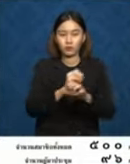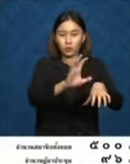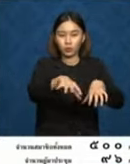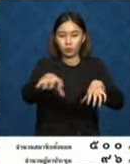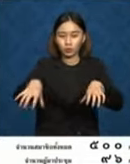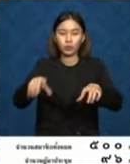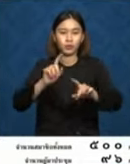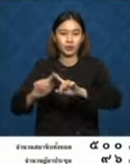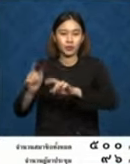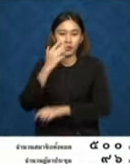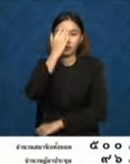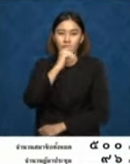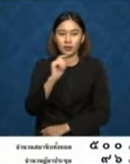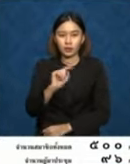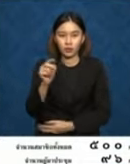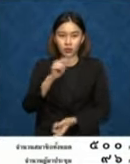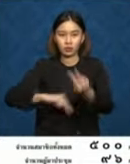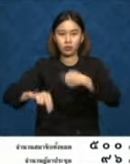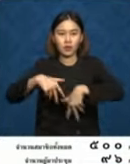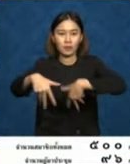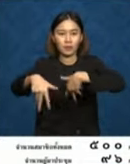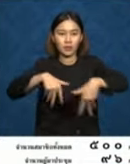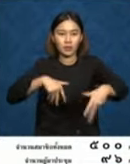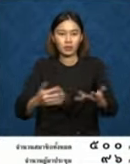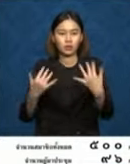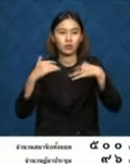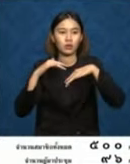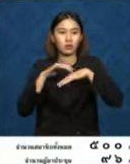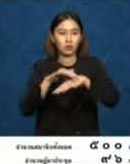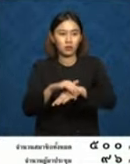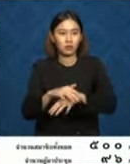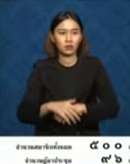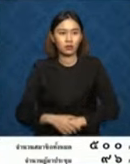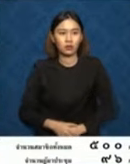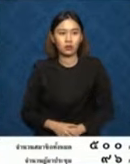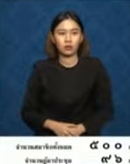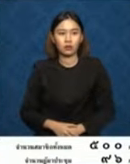านค่ะให้ดูแลพ่อแม่พี่น้องร่วมกัน